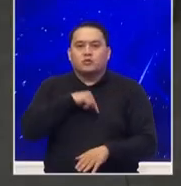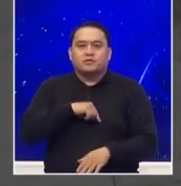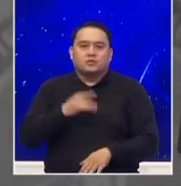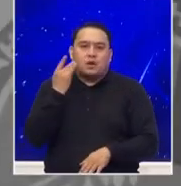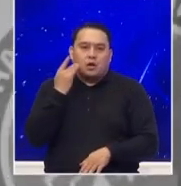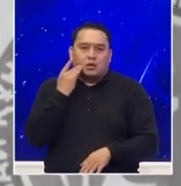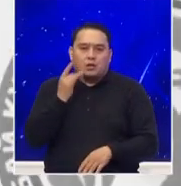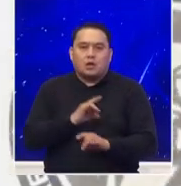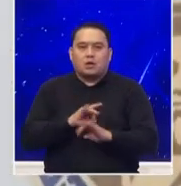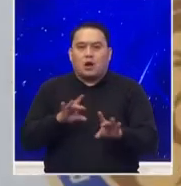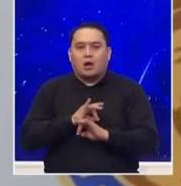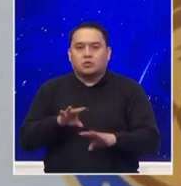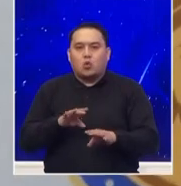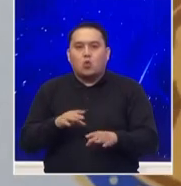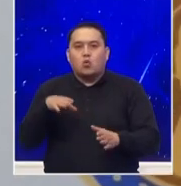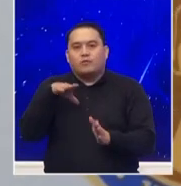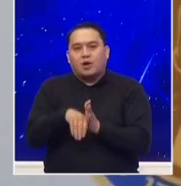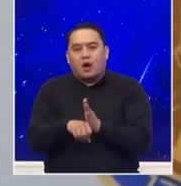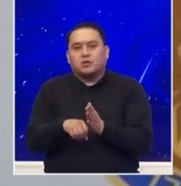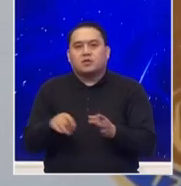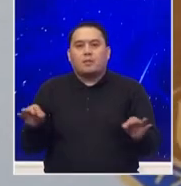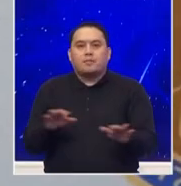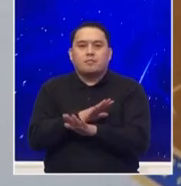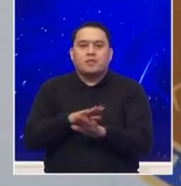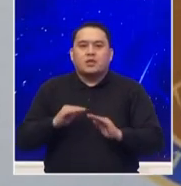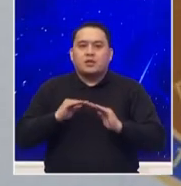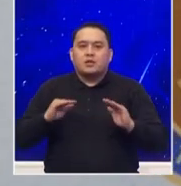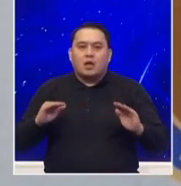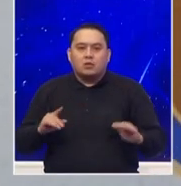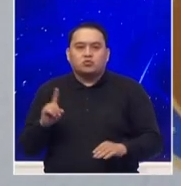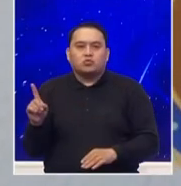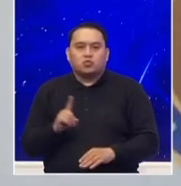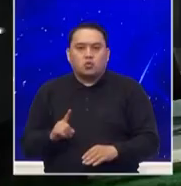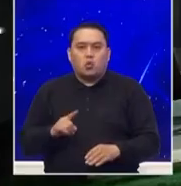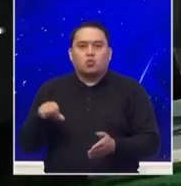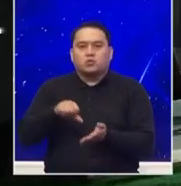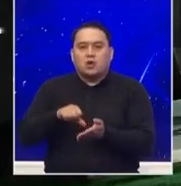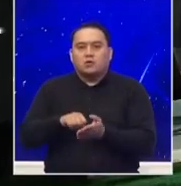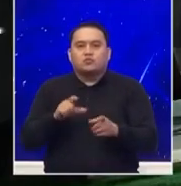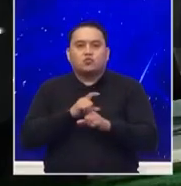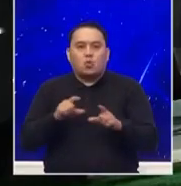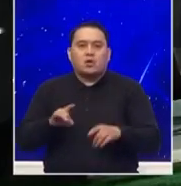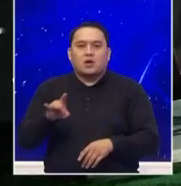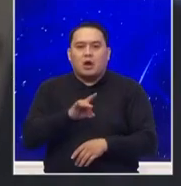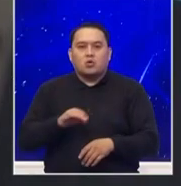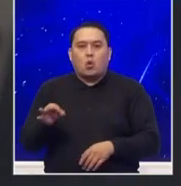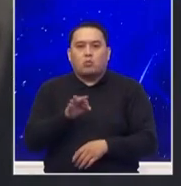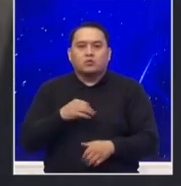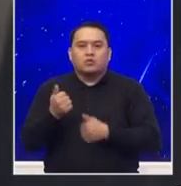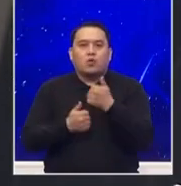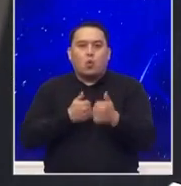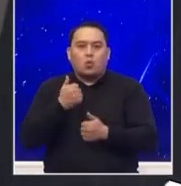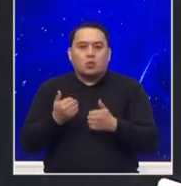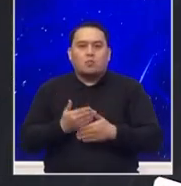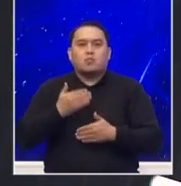всегда», — говорит сам Бейбит Мусаев. Увлекаться пением он начал еще в детстве. В то время он не раз участвовал в школьных, районных и областных